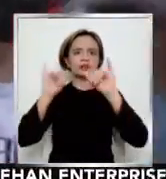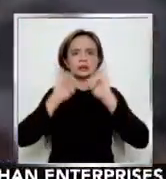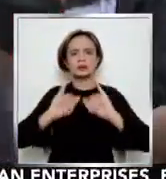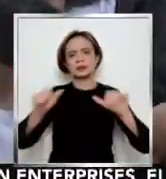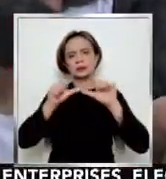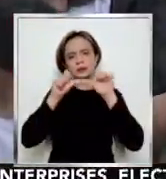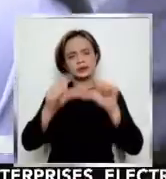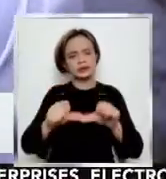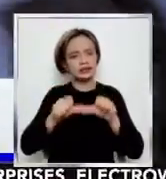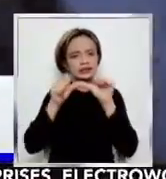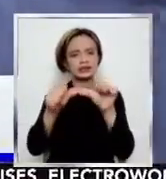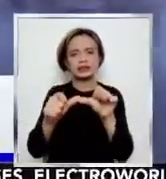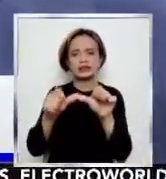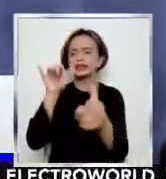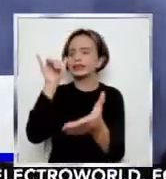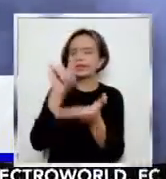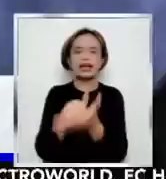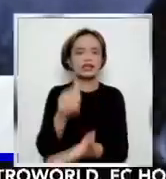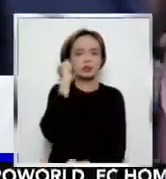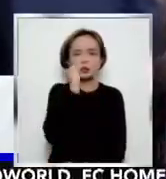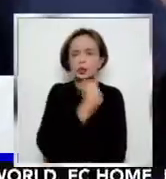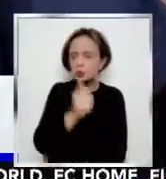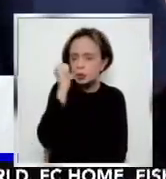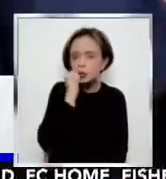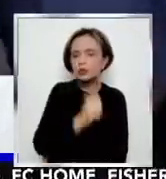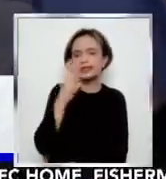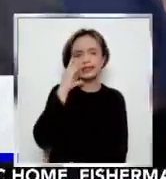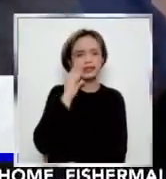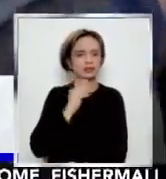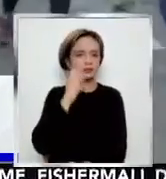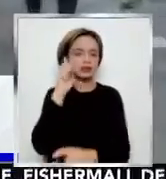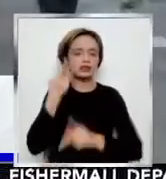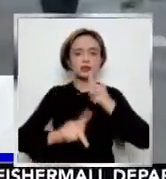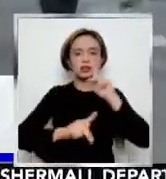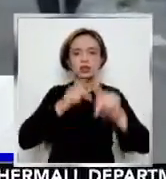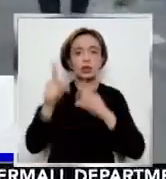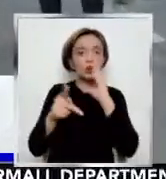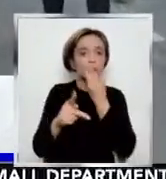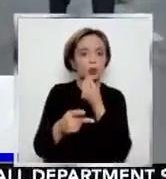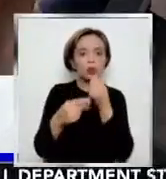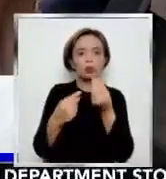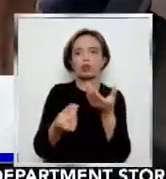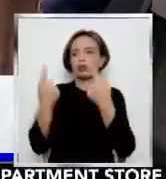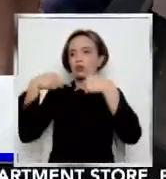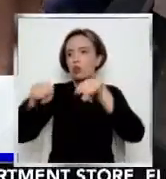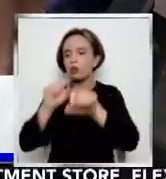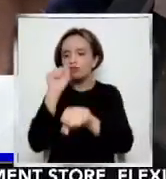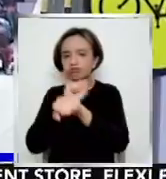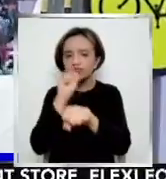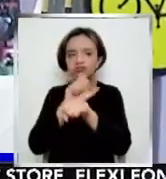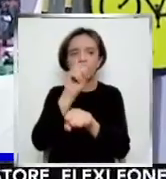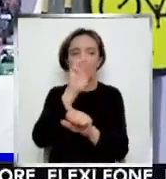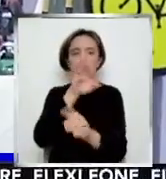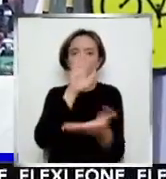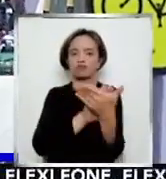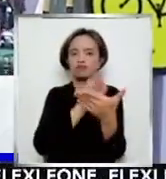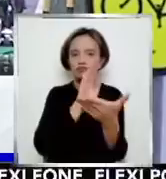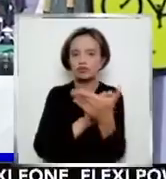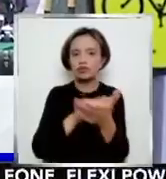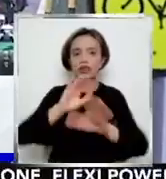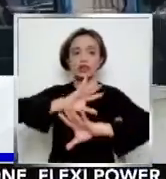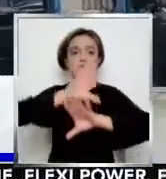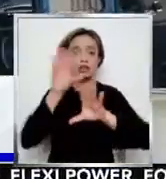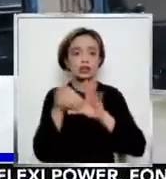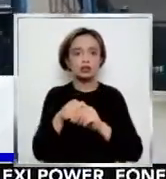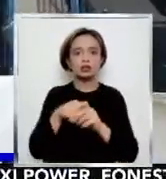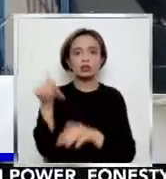ang araw-araw na hinaharap ng marami nating kababayan na nagko-commute, papasok ng trabaho o eskwela. Idagdag pa ang katakot-takot